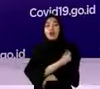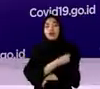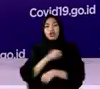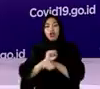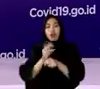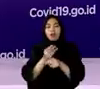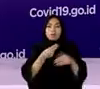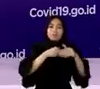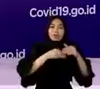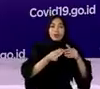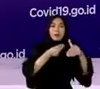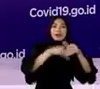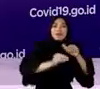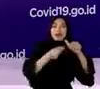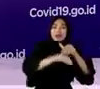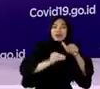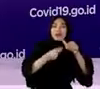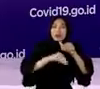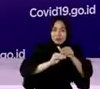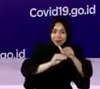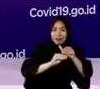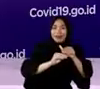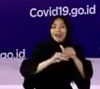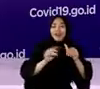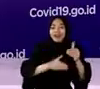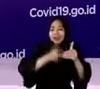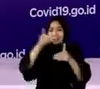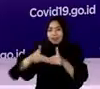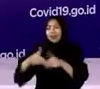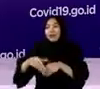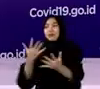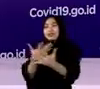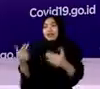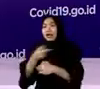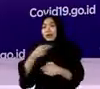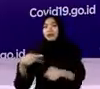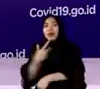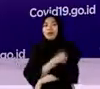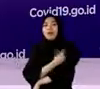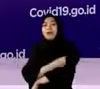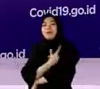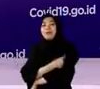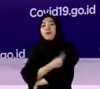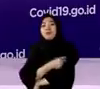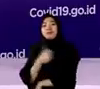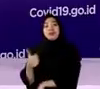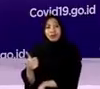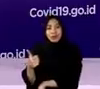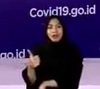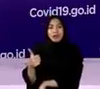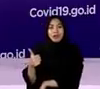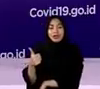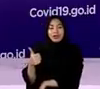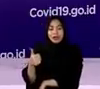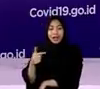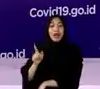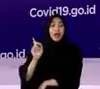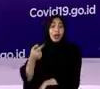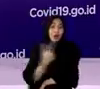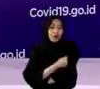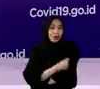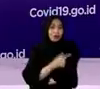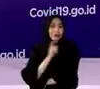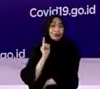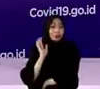di Indonesia sehingga dapat mengakselerasi program vaksinasi nasional dalam menciptakan